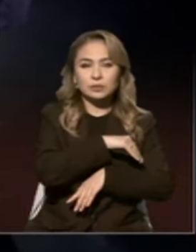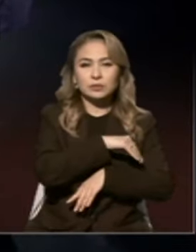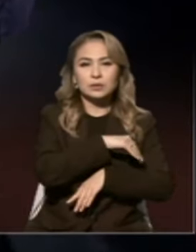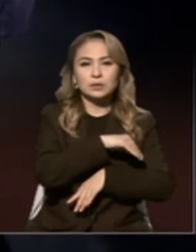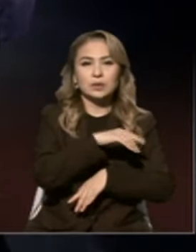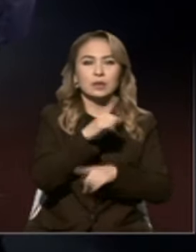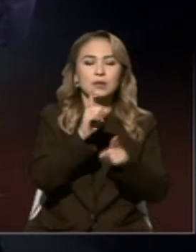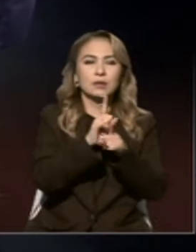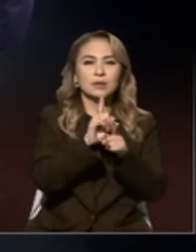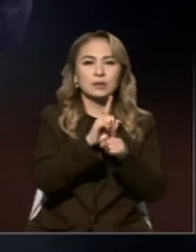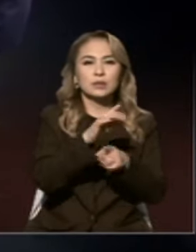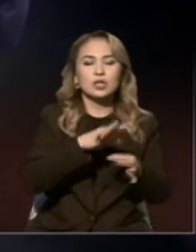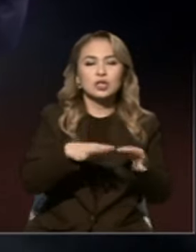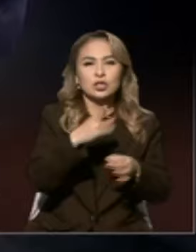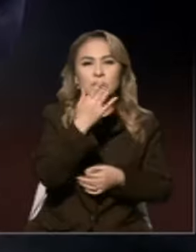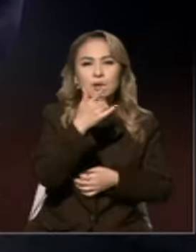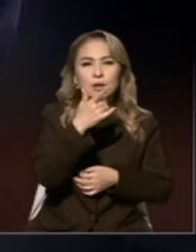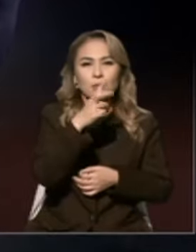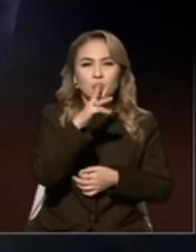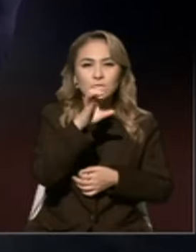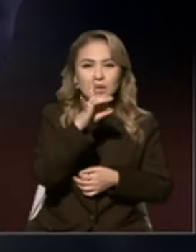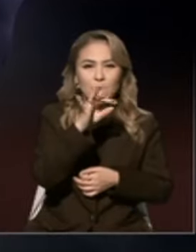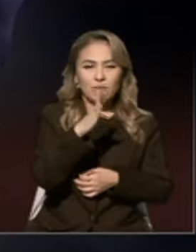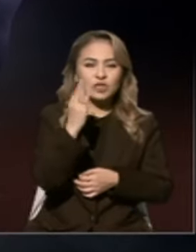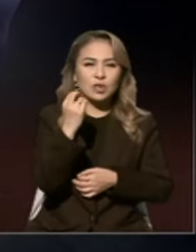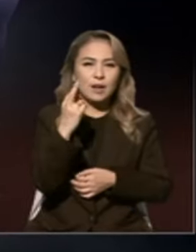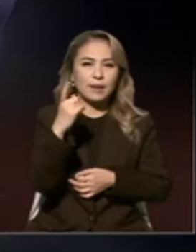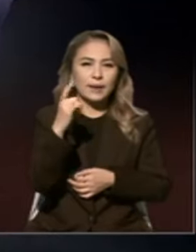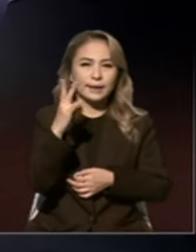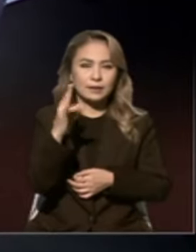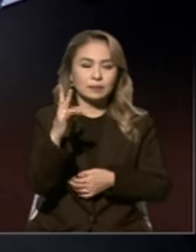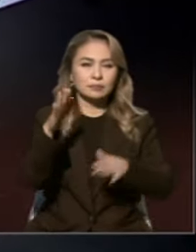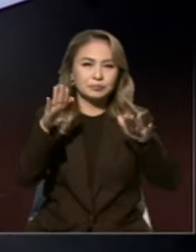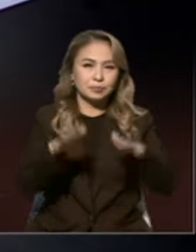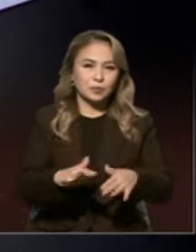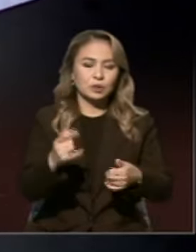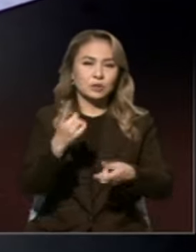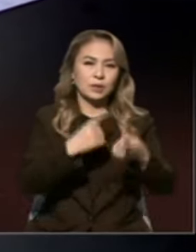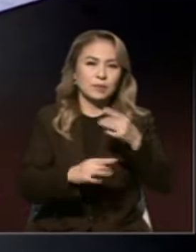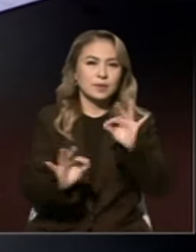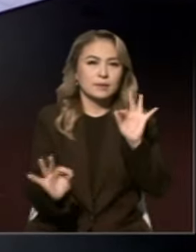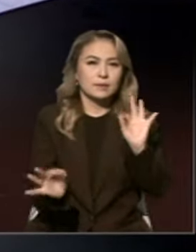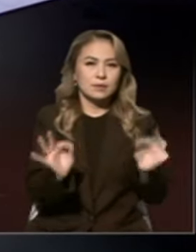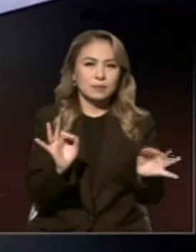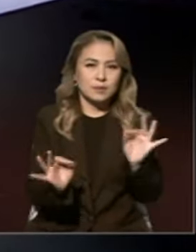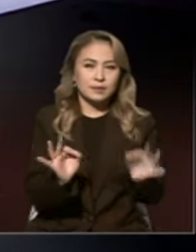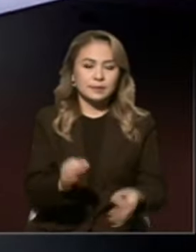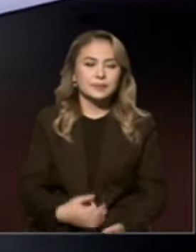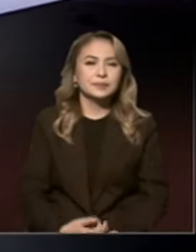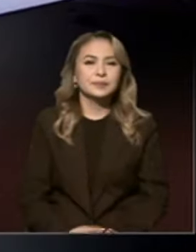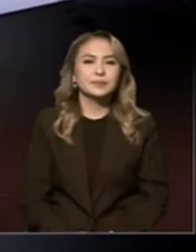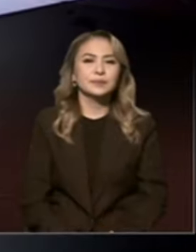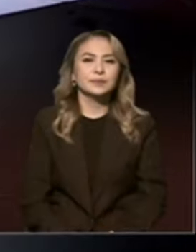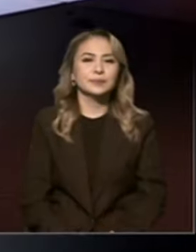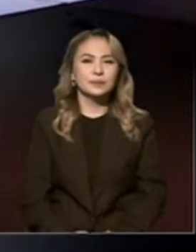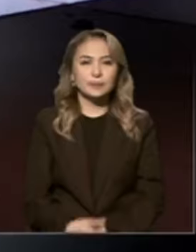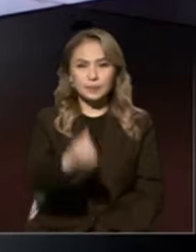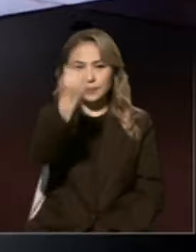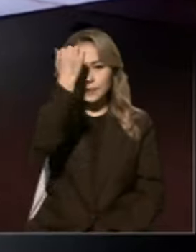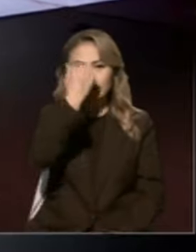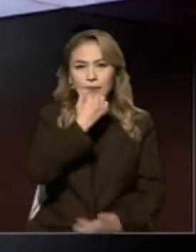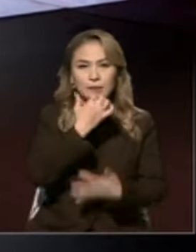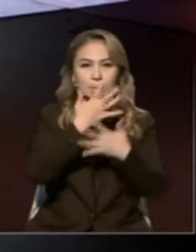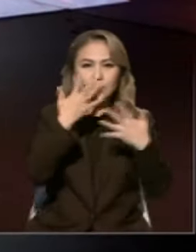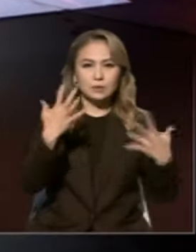Ғабит Мүсірепов және Шалақын аудандарында тасқынның беті қайтып, жағдай тұрақталып жатыр деп айтуға болады. Рахмет, байланысқа